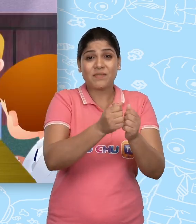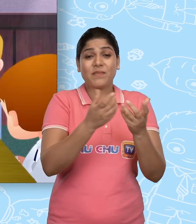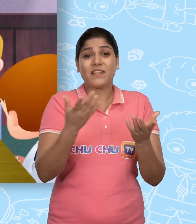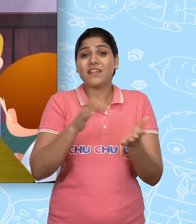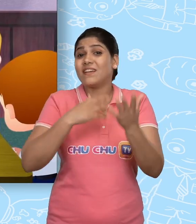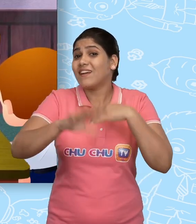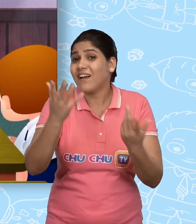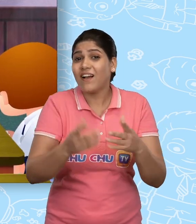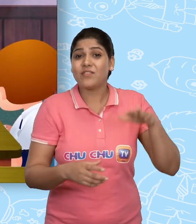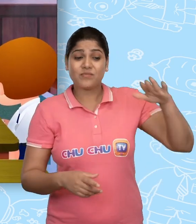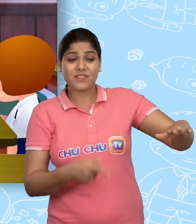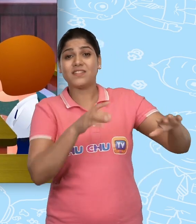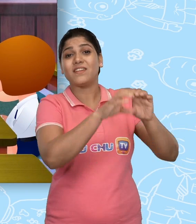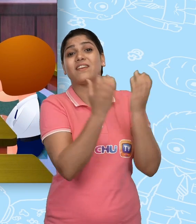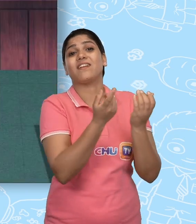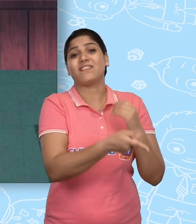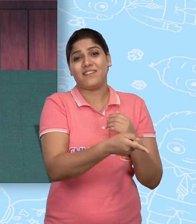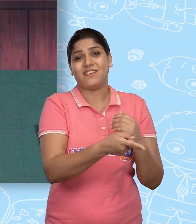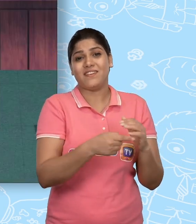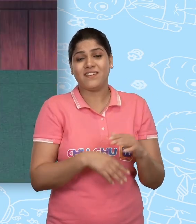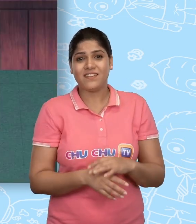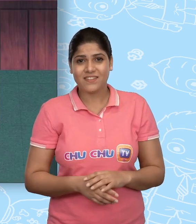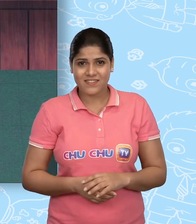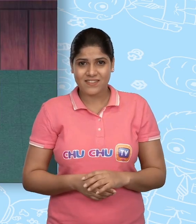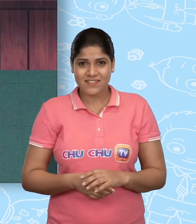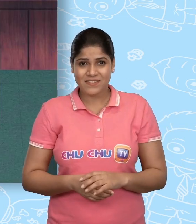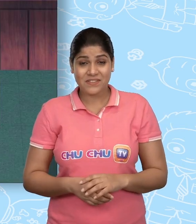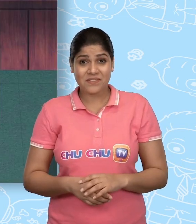उस लड़के की क्लास में ले गईं।